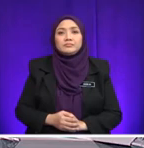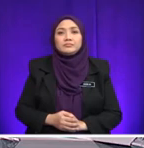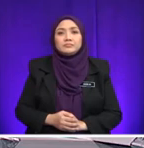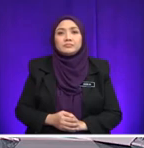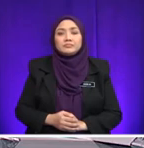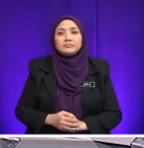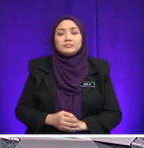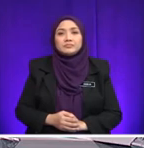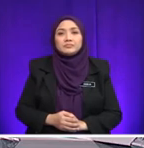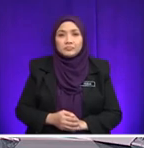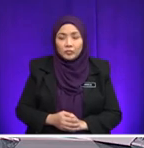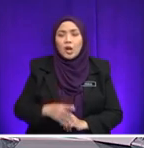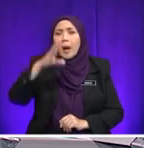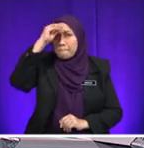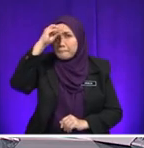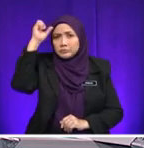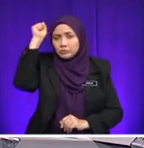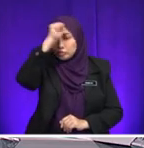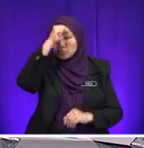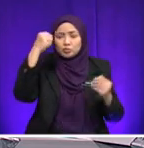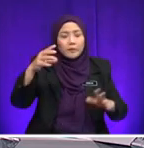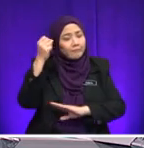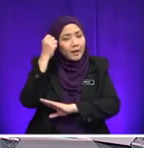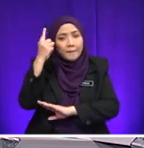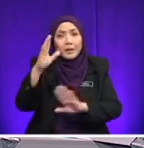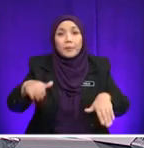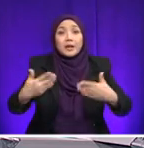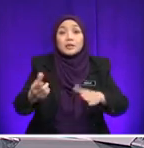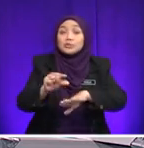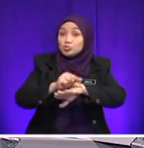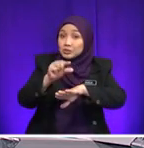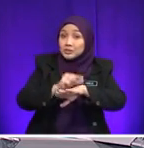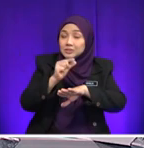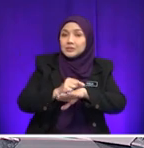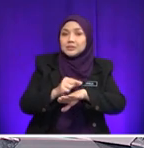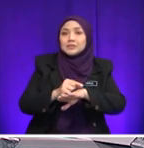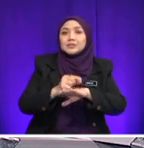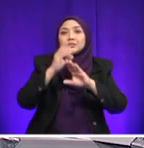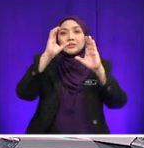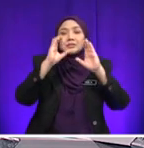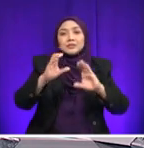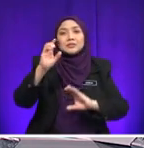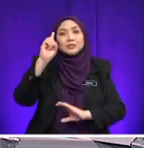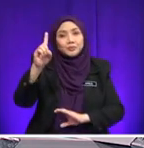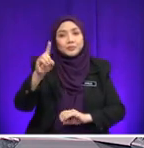memahami syarat untuk kita coba latihan 1